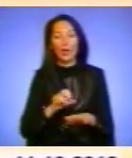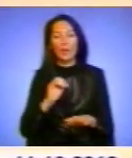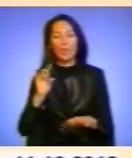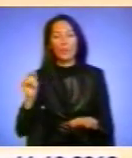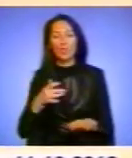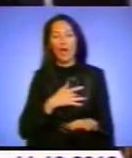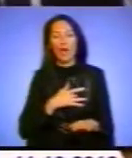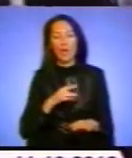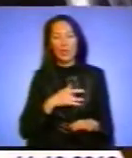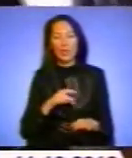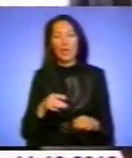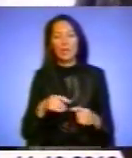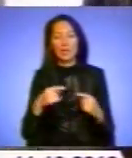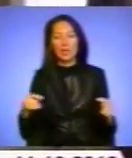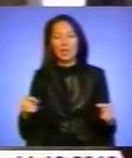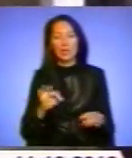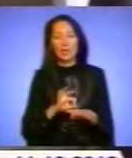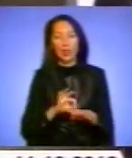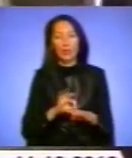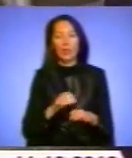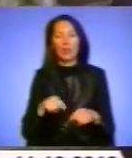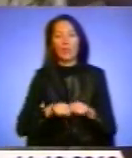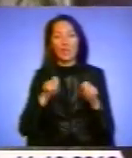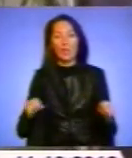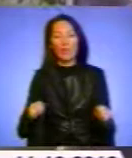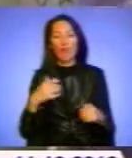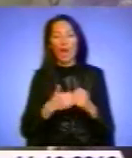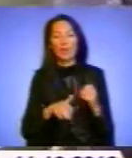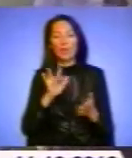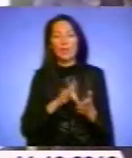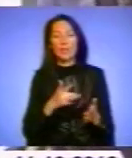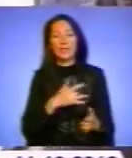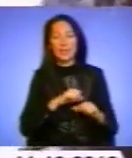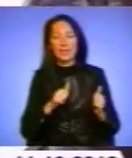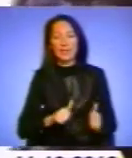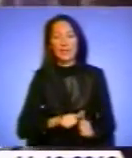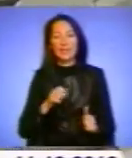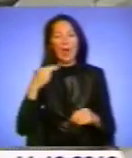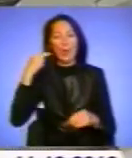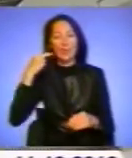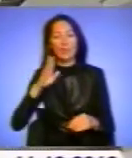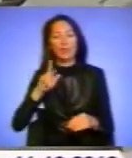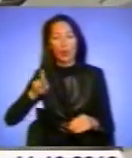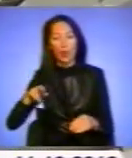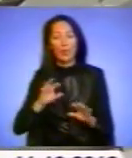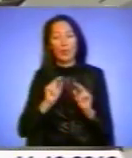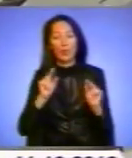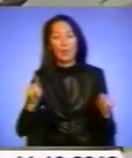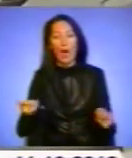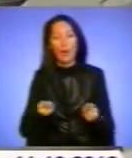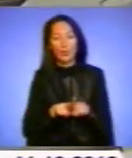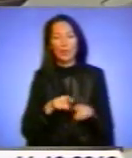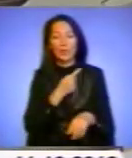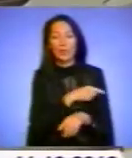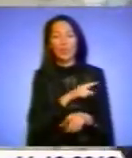недугою, захворюванням сполучної тканини. Відкриваючи Херсонський центр серця, президент Віктор Янукович пообіцяв, подібні медичні установи